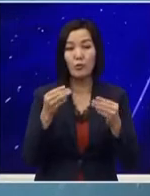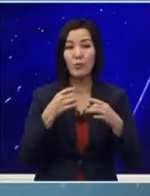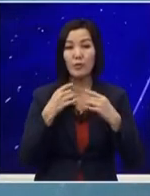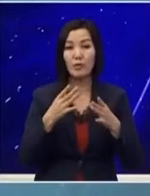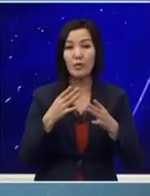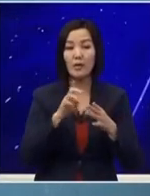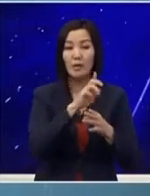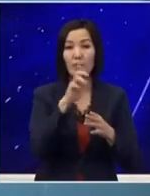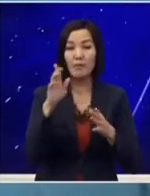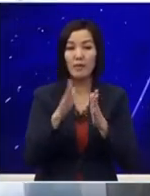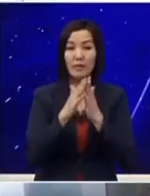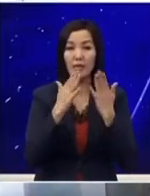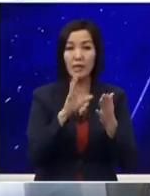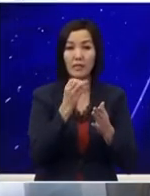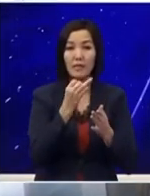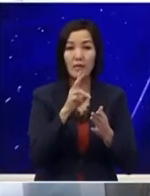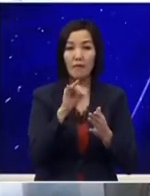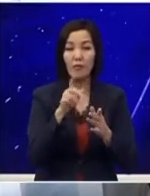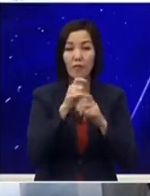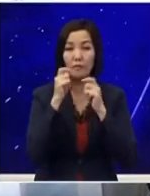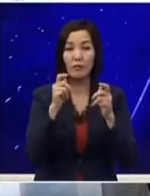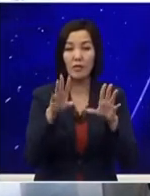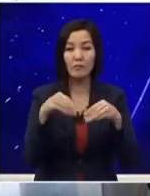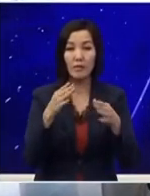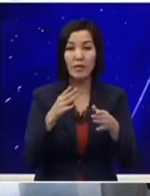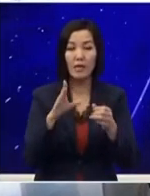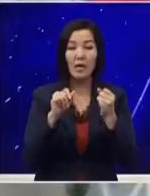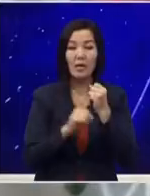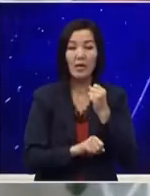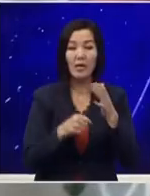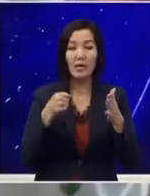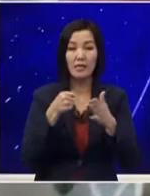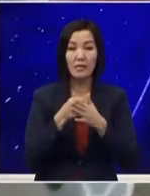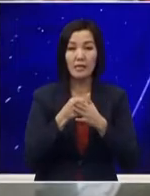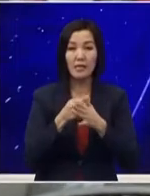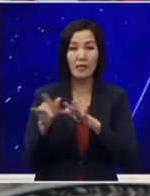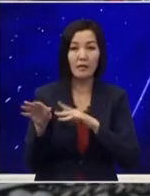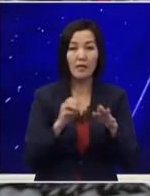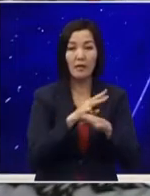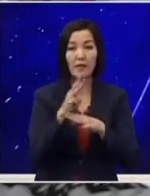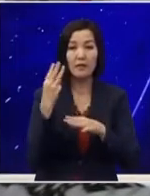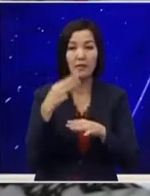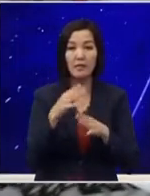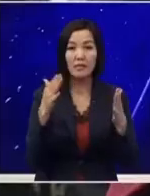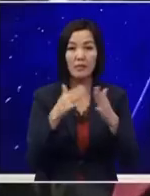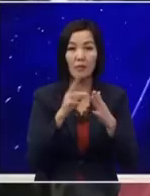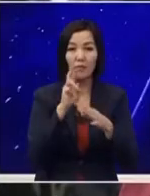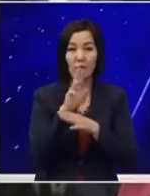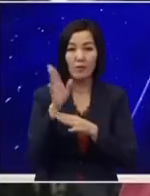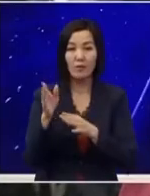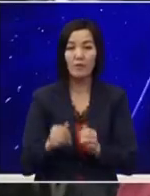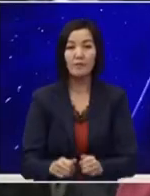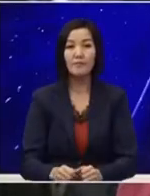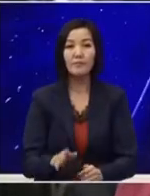имени библиотеки имени Сакена Сейфуллина вручались подарки. До конца недели в рамках акции планируется охватить более 30 домов.